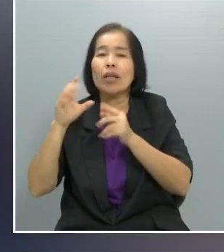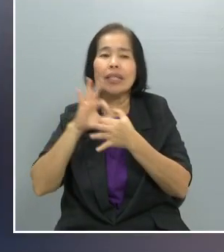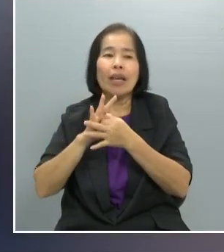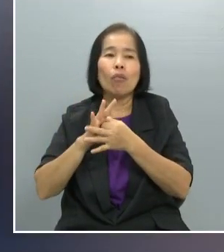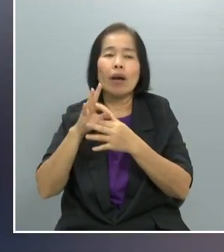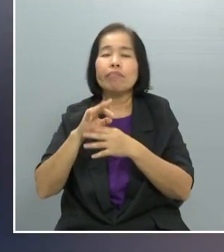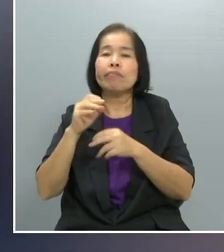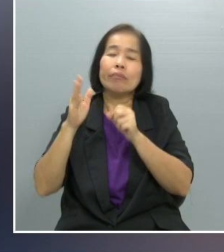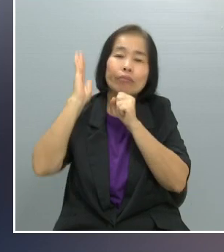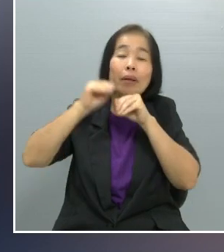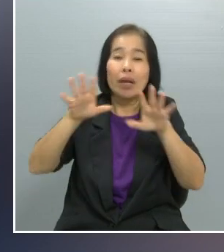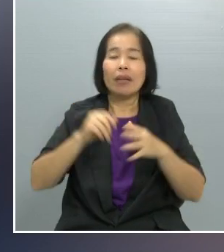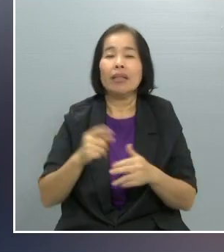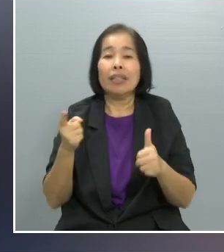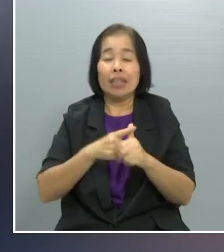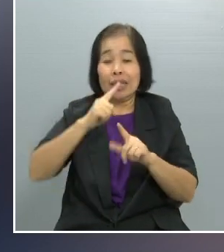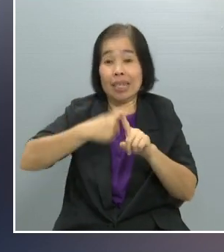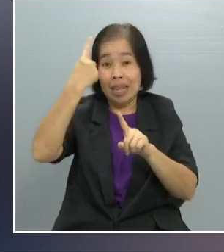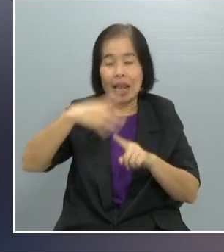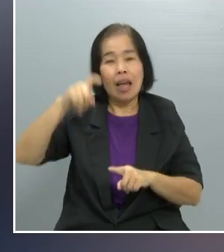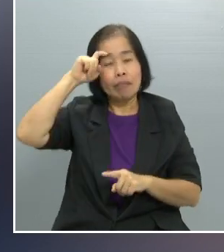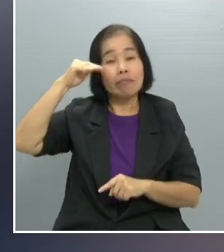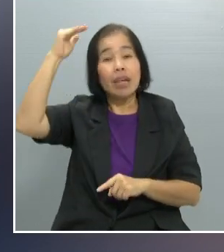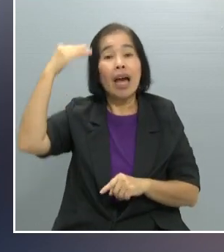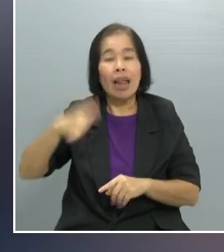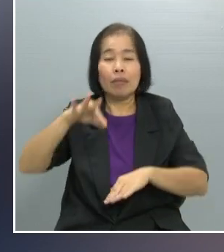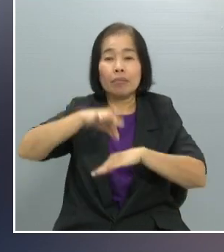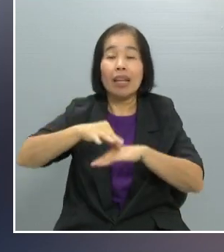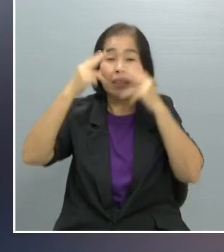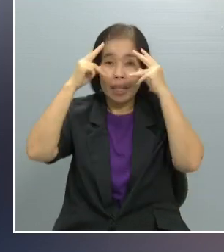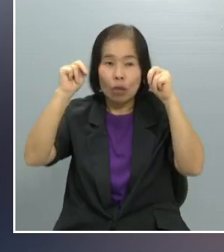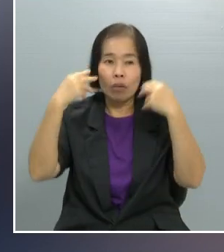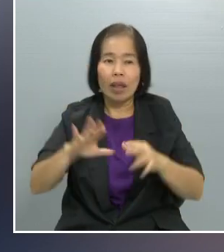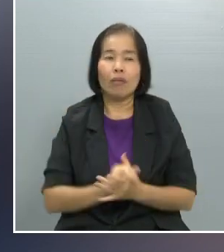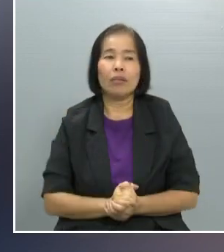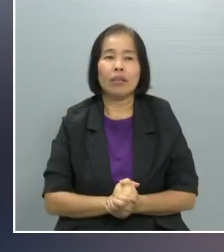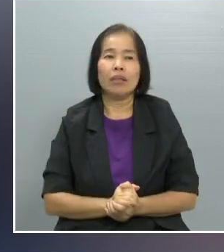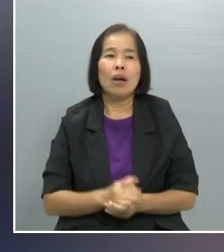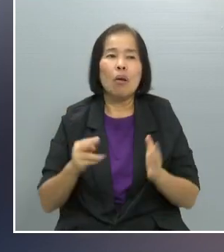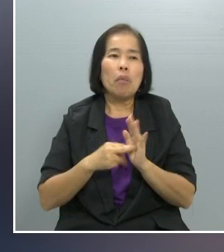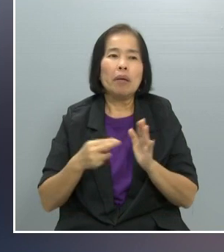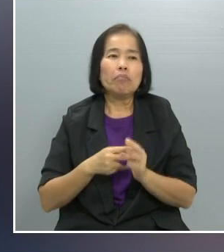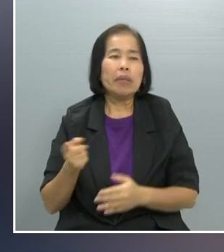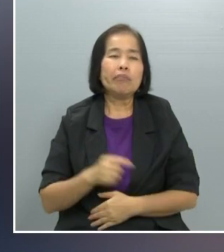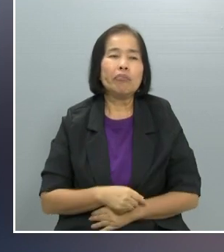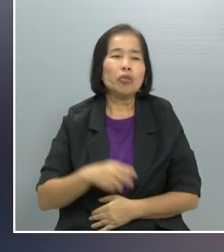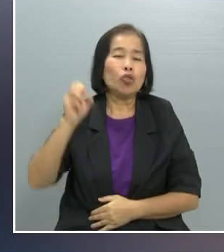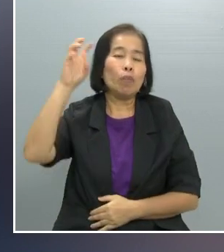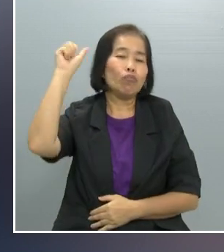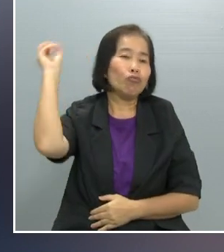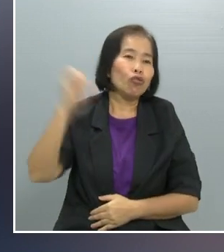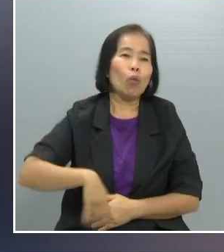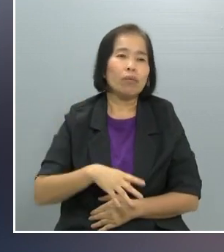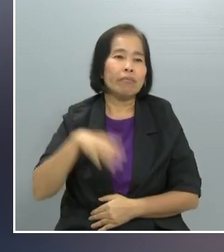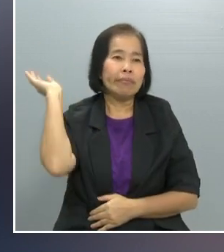ต้เตียงการเมืองบอกว่า1เดือนของนายกเศรษฐาให้สอบตกเพราะว่าคืออาจจะถูกมองว่าเป็นนายกที่ขยันแต่สิ่ง